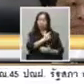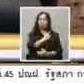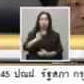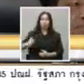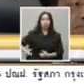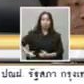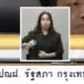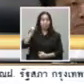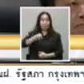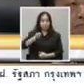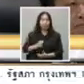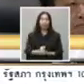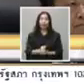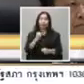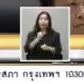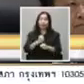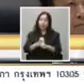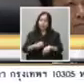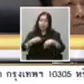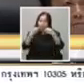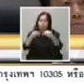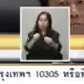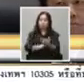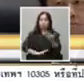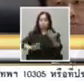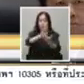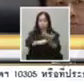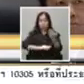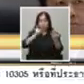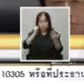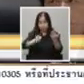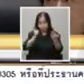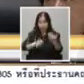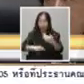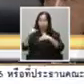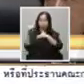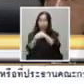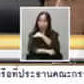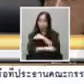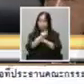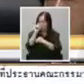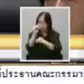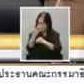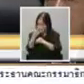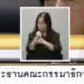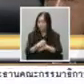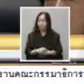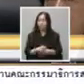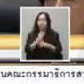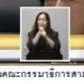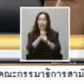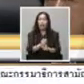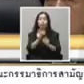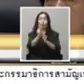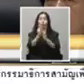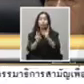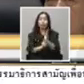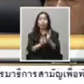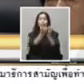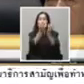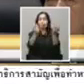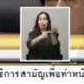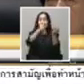จะปฏิบัติหน้าที่เพื่อประโยชน์สุขจะไม่ทุจริตและจะปฏิบัติตามรัฐธรรมนูญซึ่งเป็นกฎหมายสูง